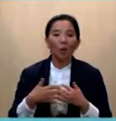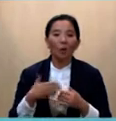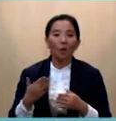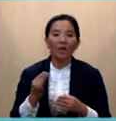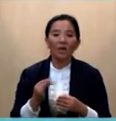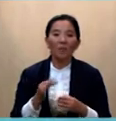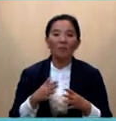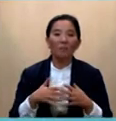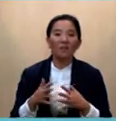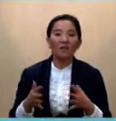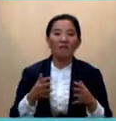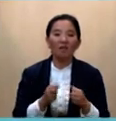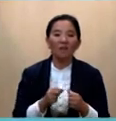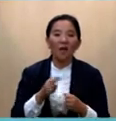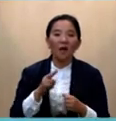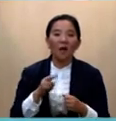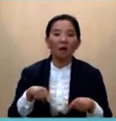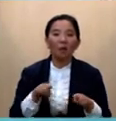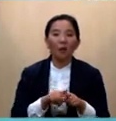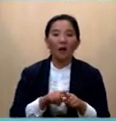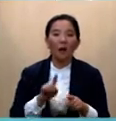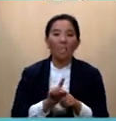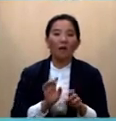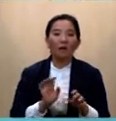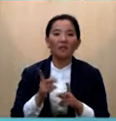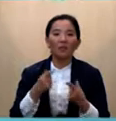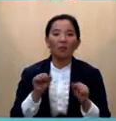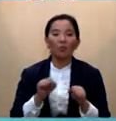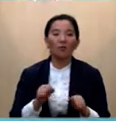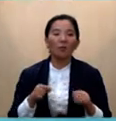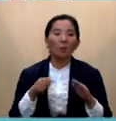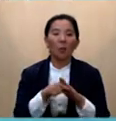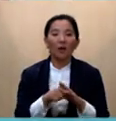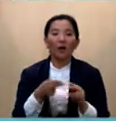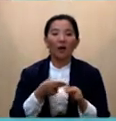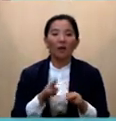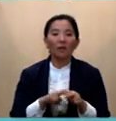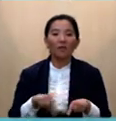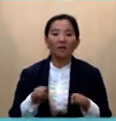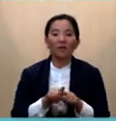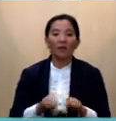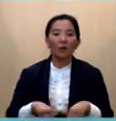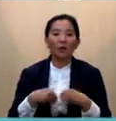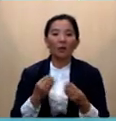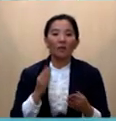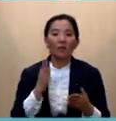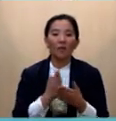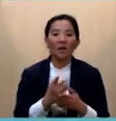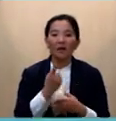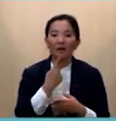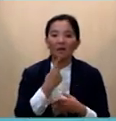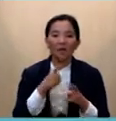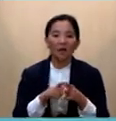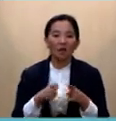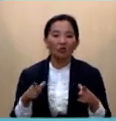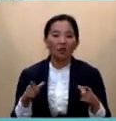или перехватывает перспективную атаку, где можно забить гол, тогда дается прямая красная